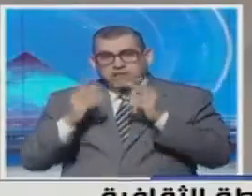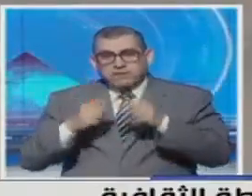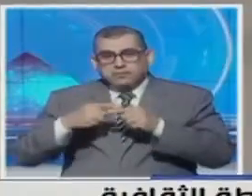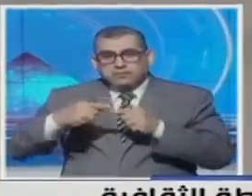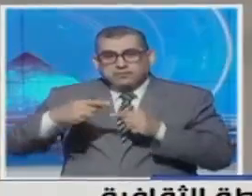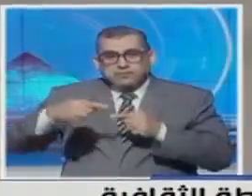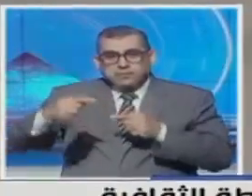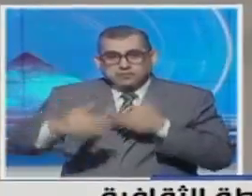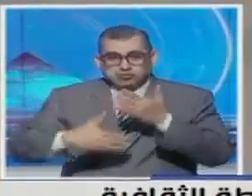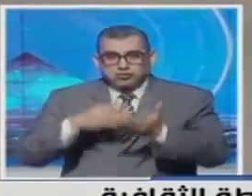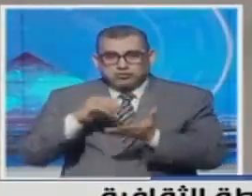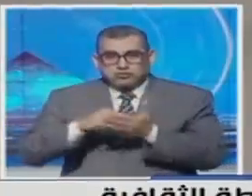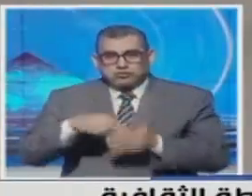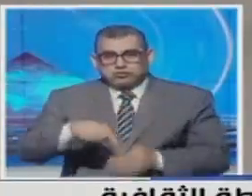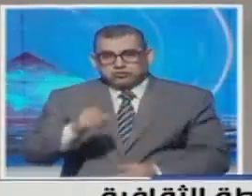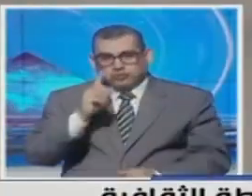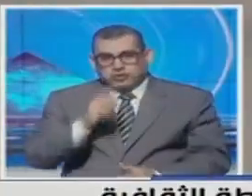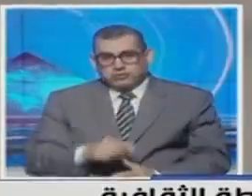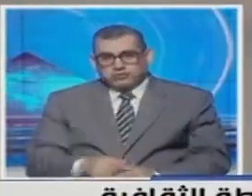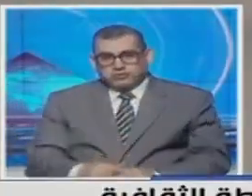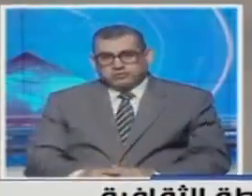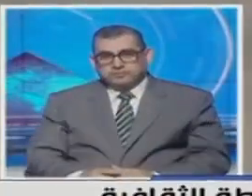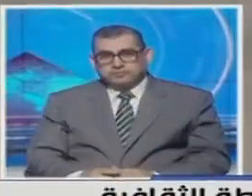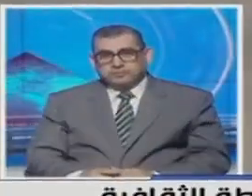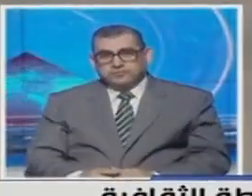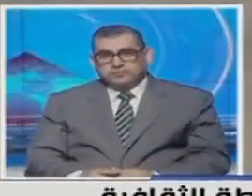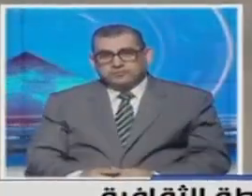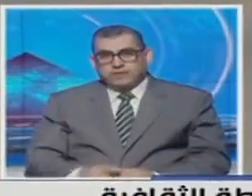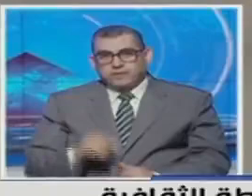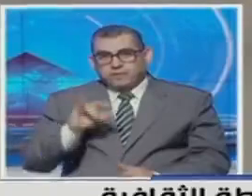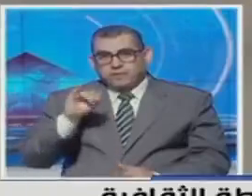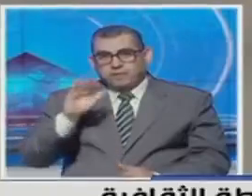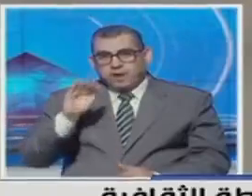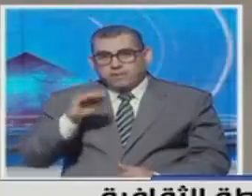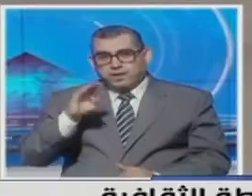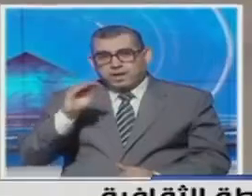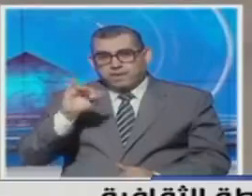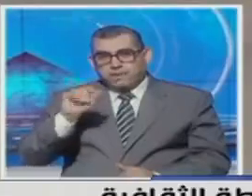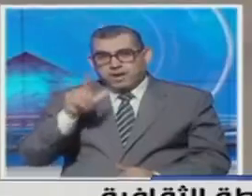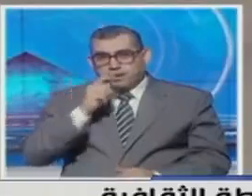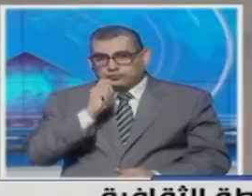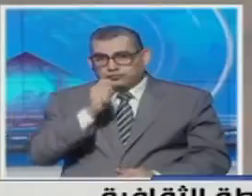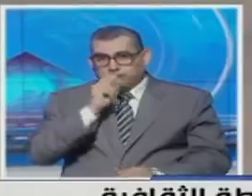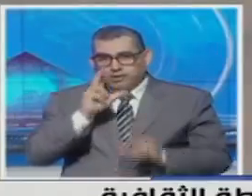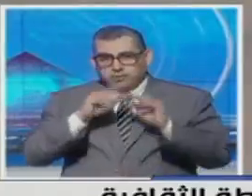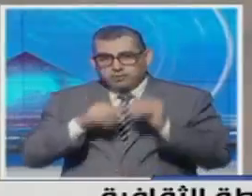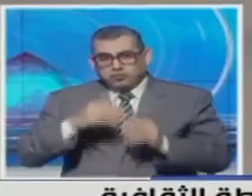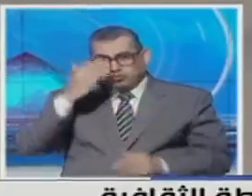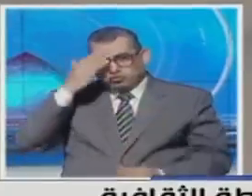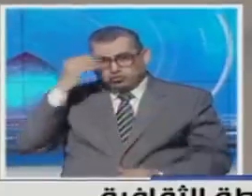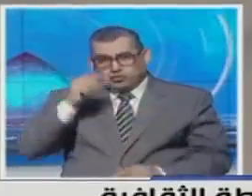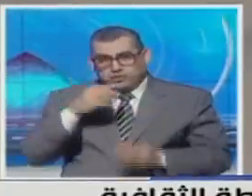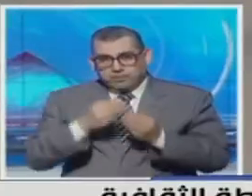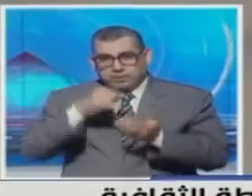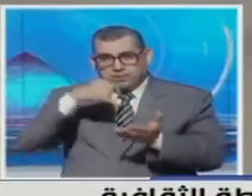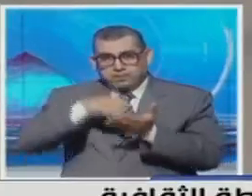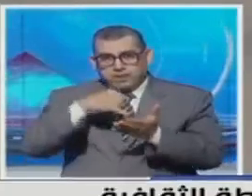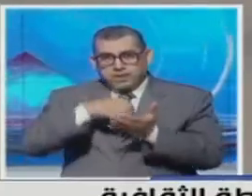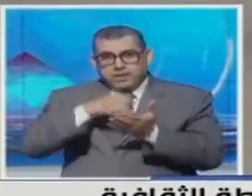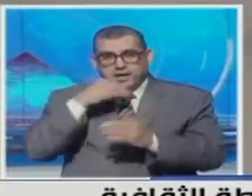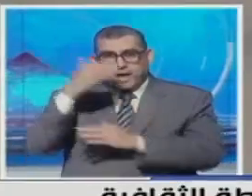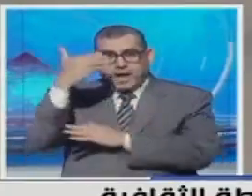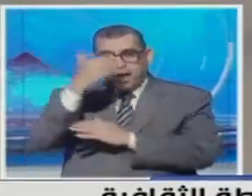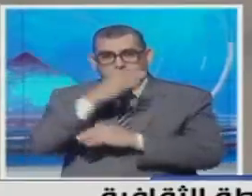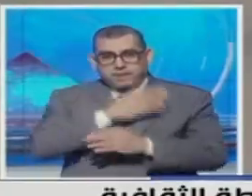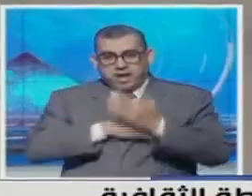في الفترة القادمة. إليك شيراز. محمد جمال مراسل أخبار مصر كنت معنا مباشرة